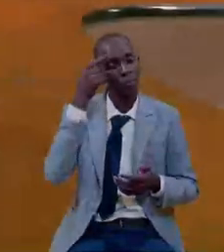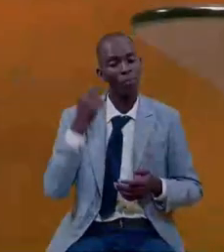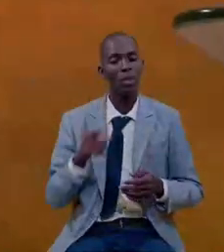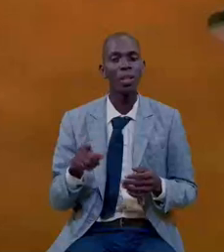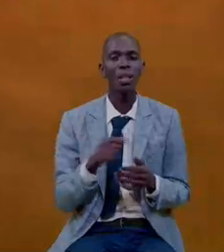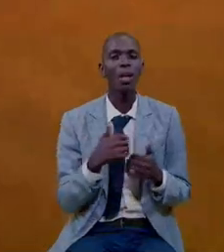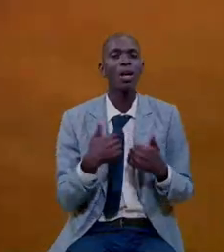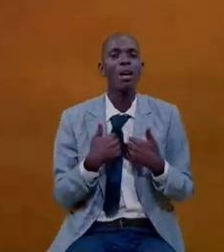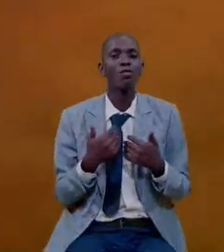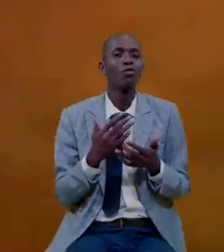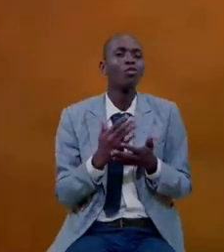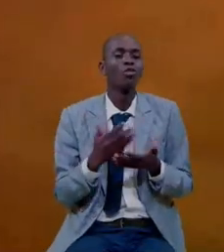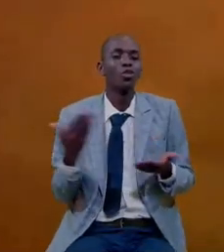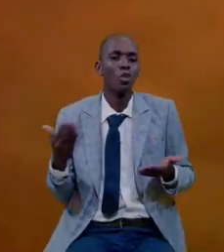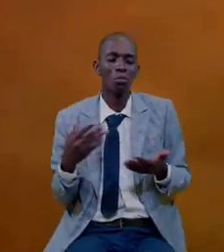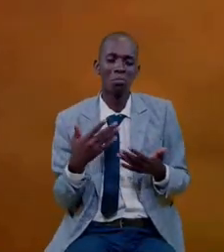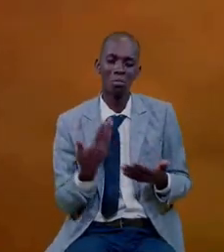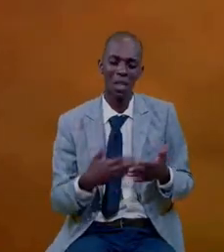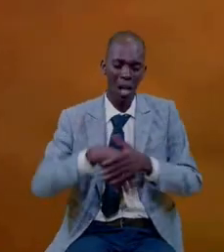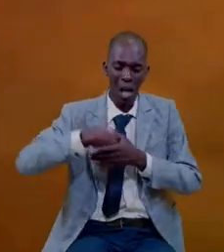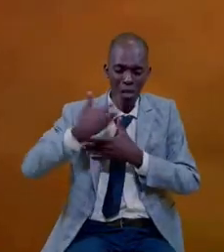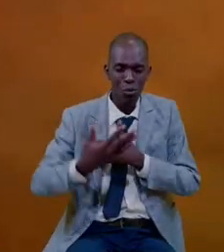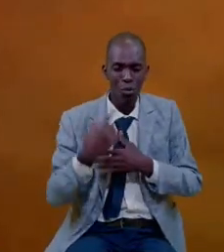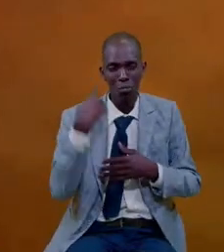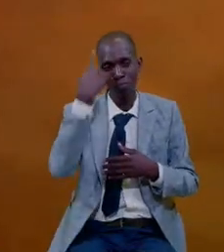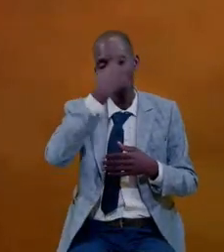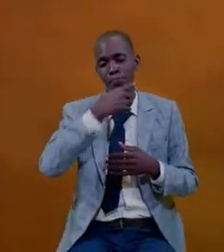Je suis sanctifié parce qu'ils ont